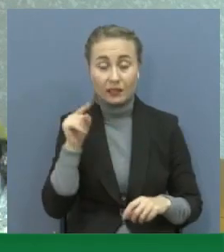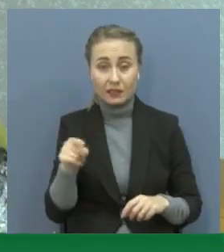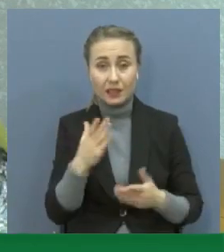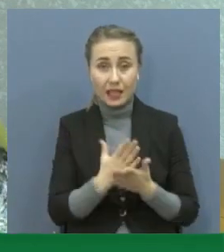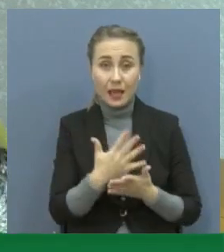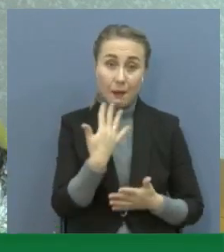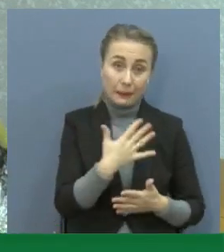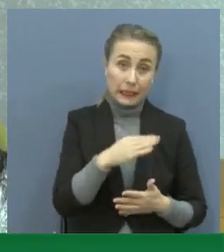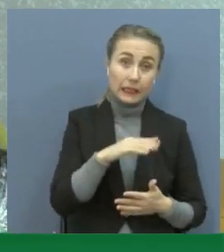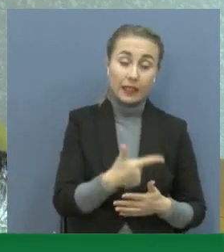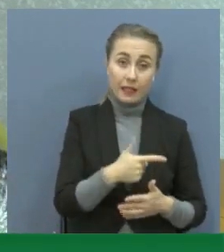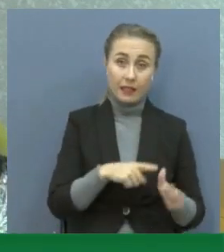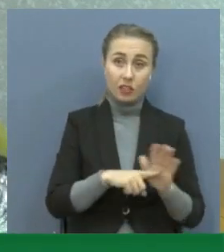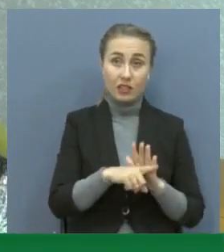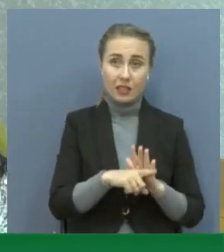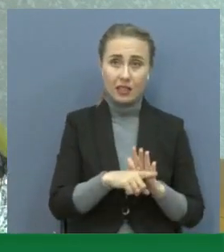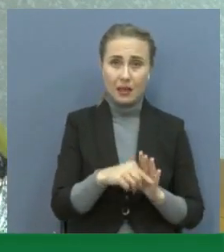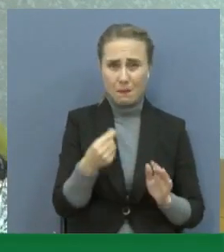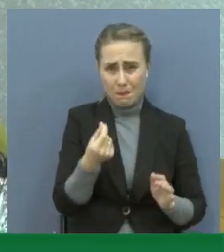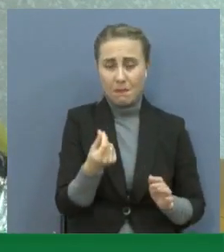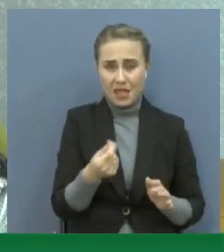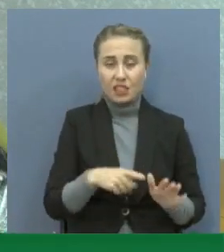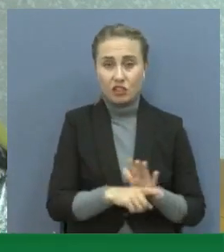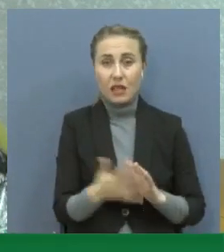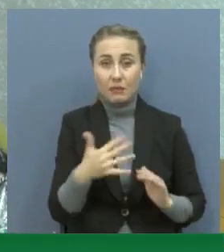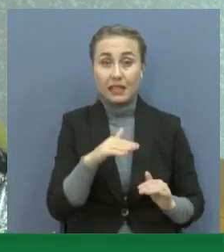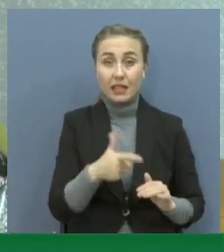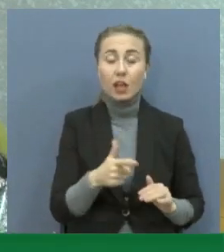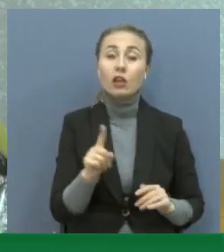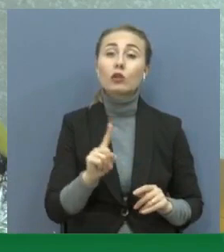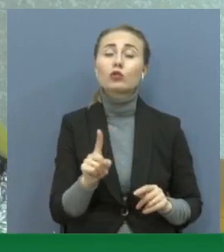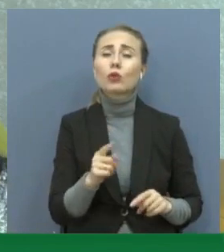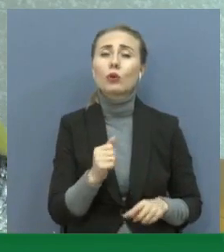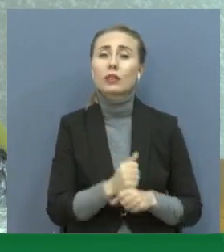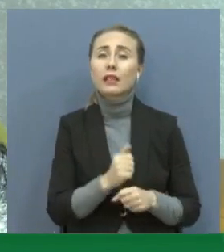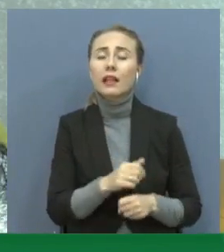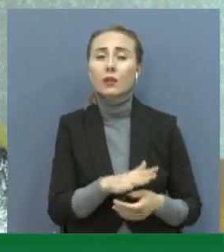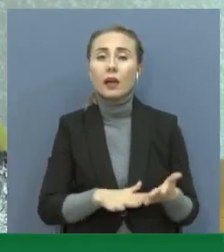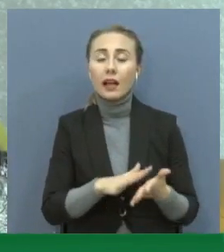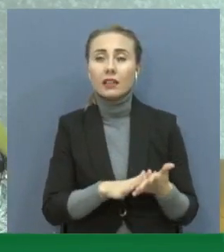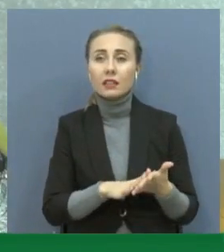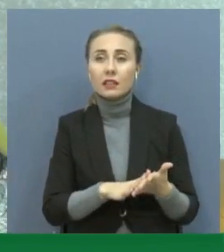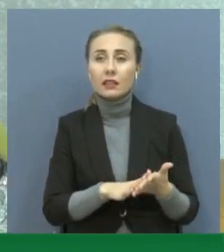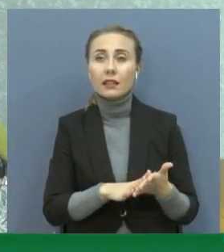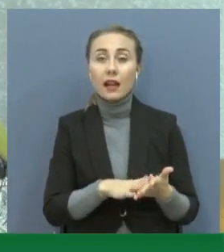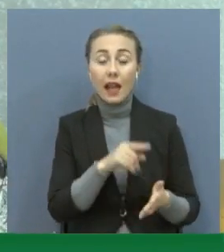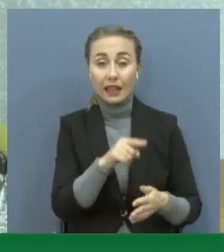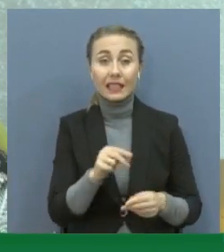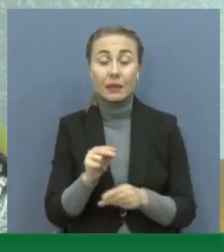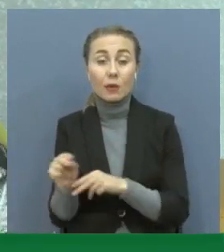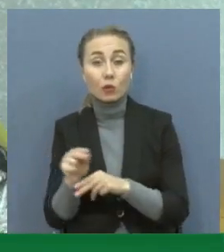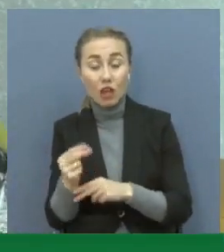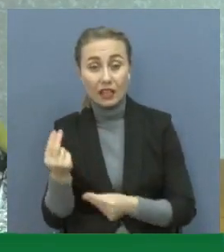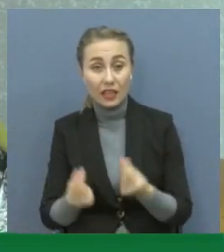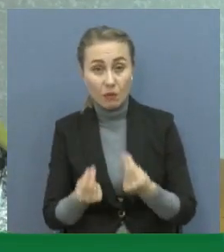от 50 тенге. Ну, как бы мелочь, да, 50 тенге. Но что они делают? Они приучают ребенка,